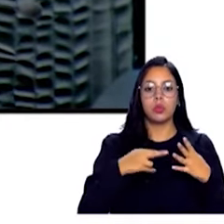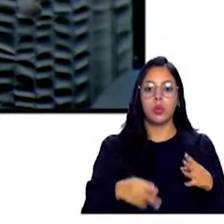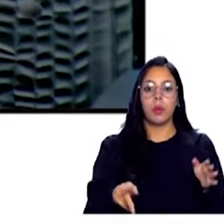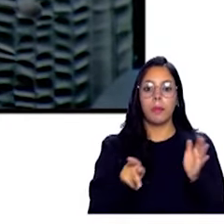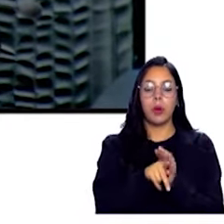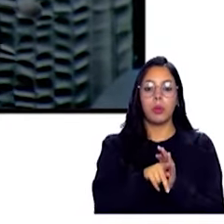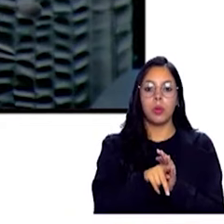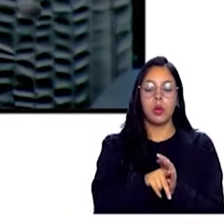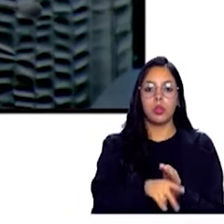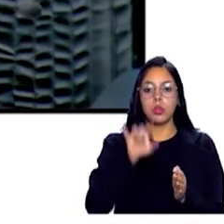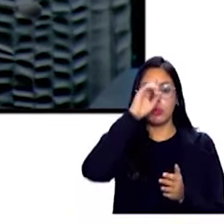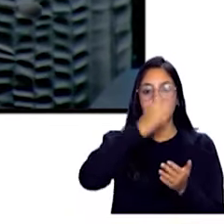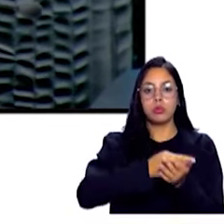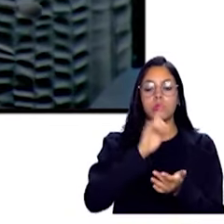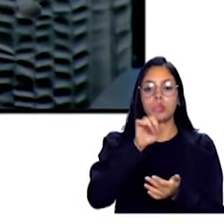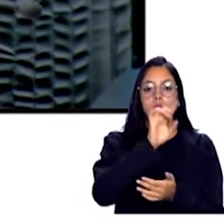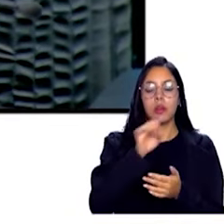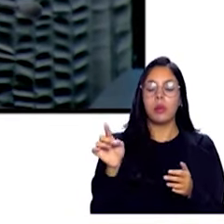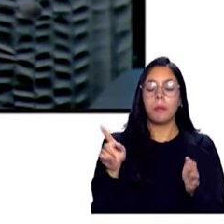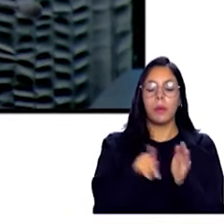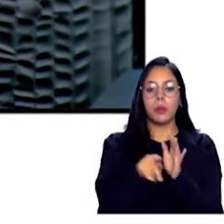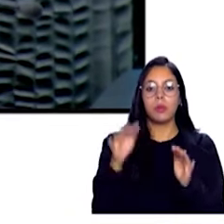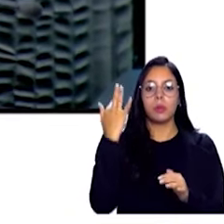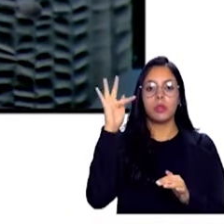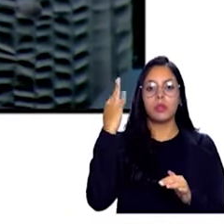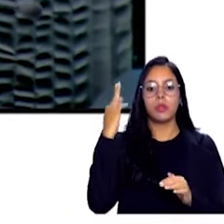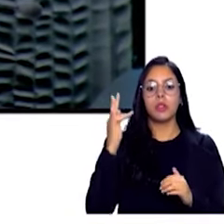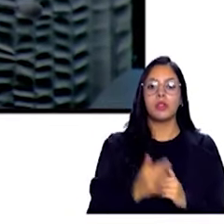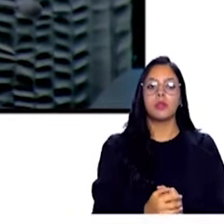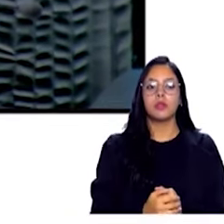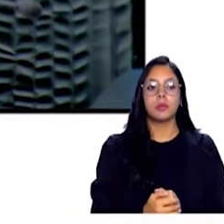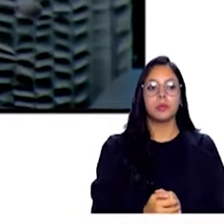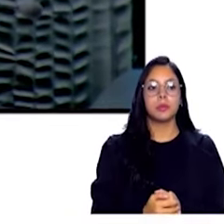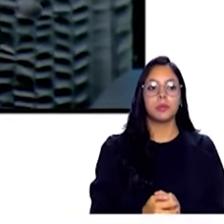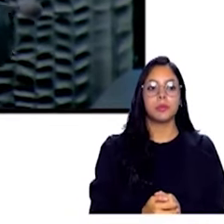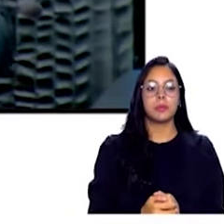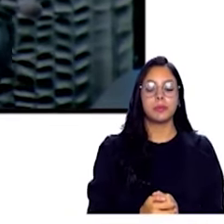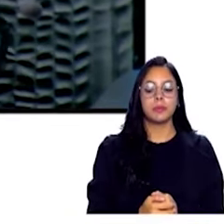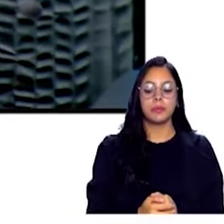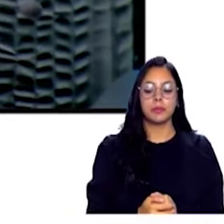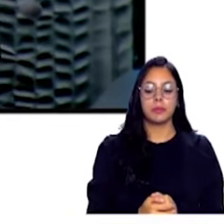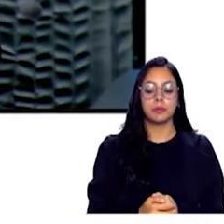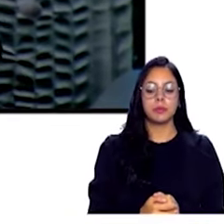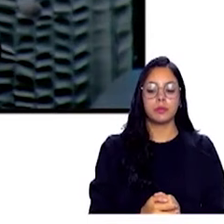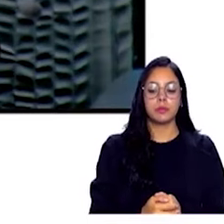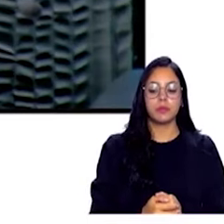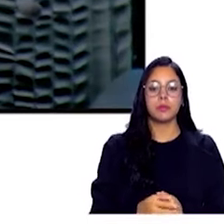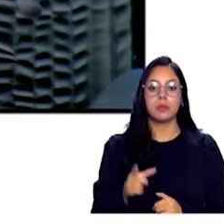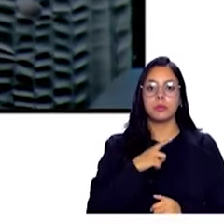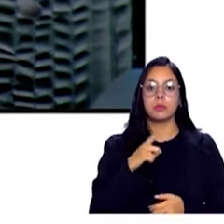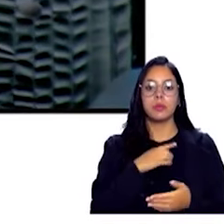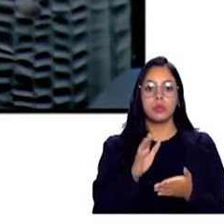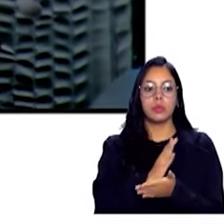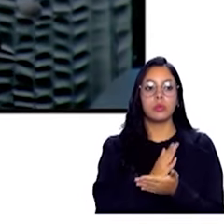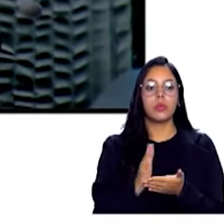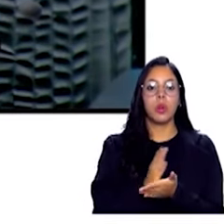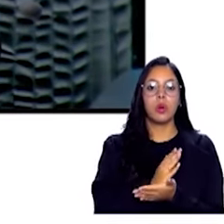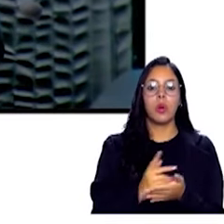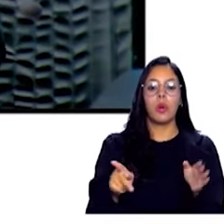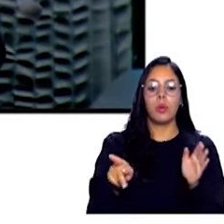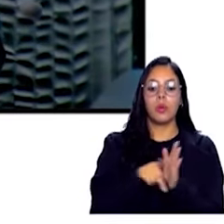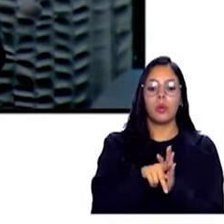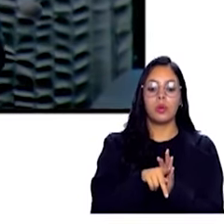pourvoir sor tout à l'heure a évoqué la question des circuits différenciés je ne reviendrai donc Pas dessus jeis juste